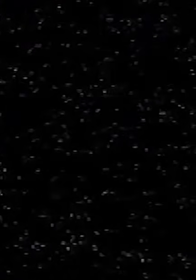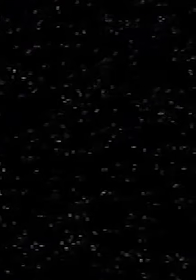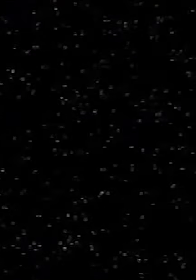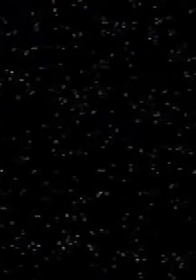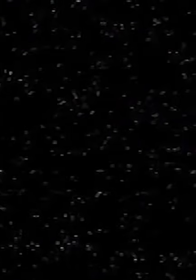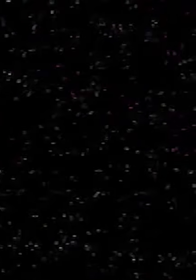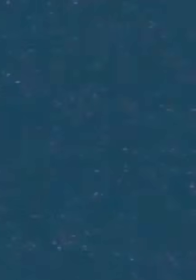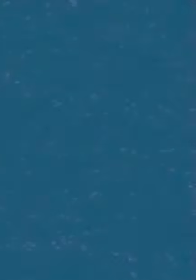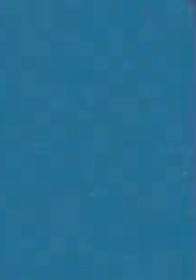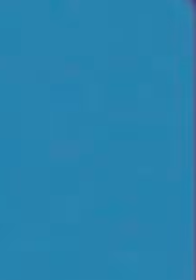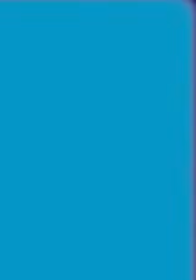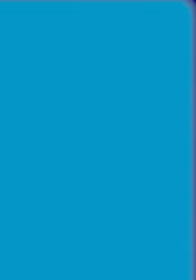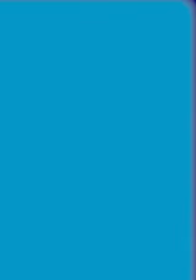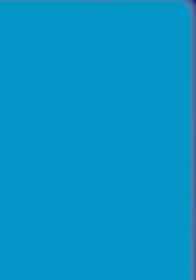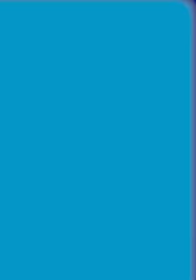सूक्ष्मादिभेदे